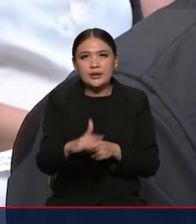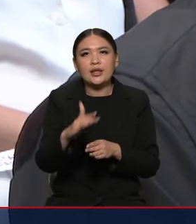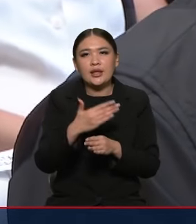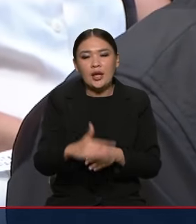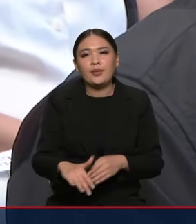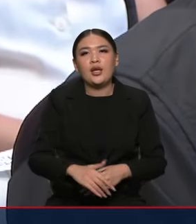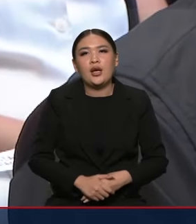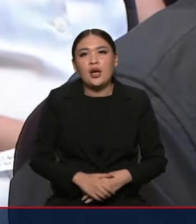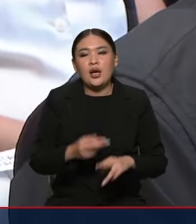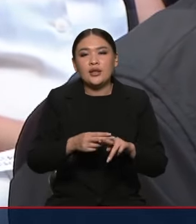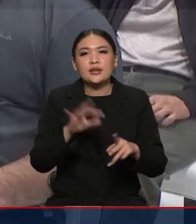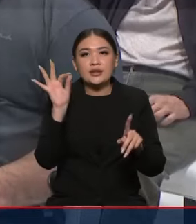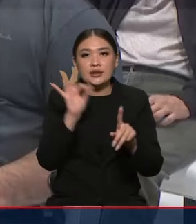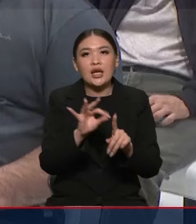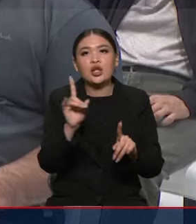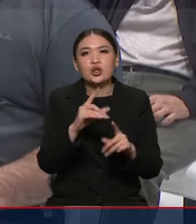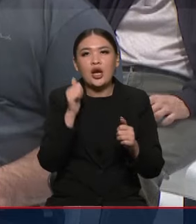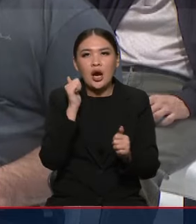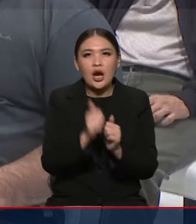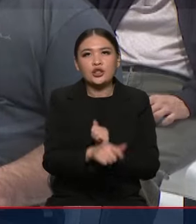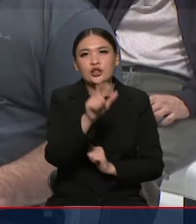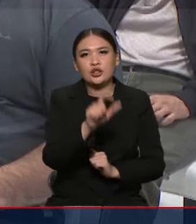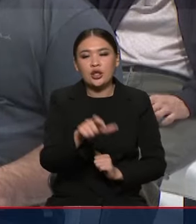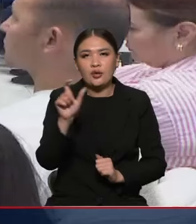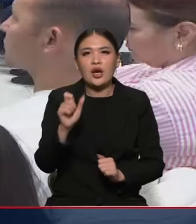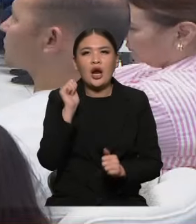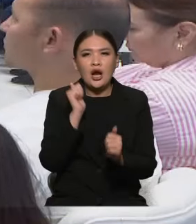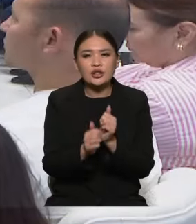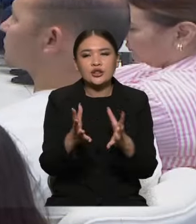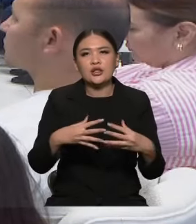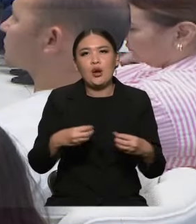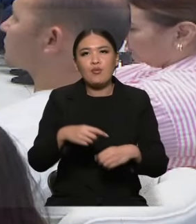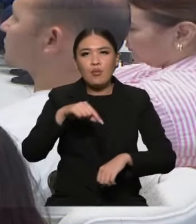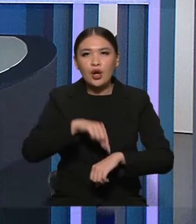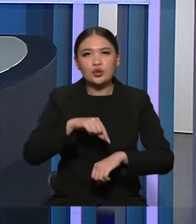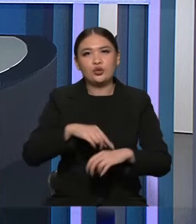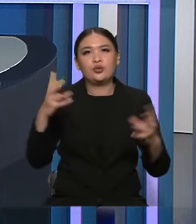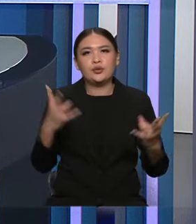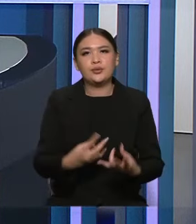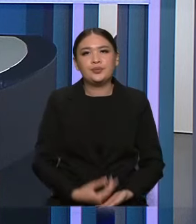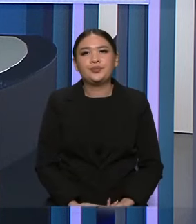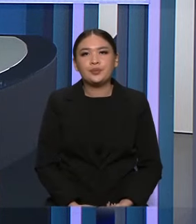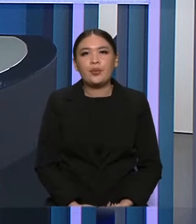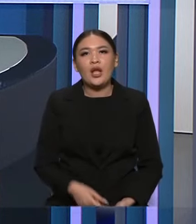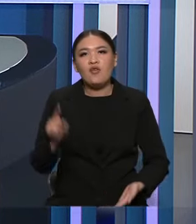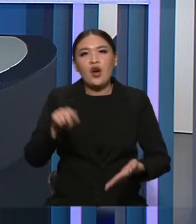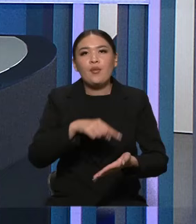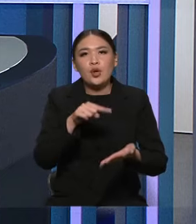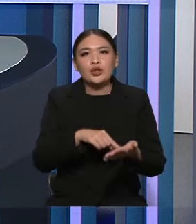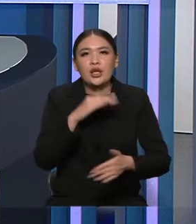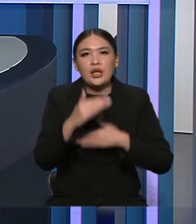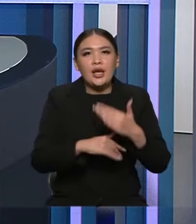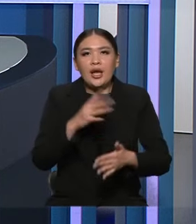поэтапно. Конечная цель заключается в том, чтобы каждый гражданин, каждая семья почувствовали их. Вопросы развития